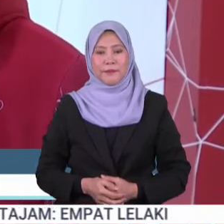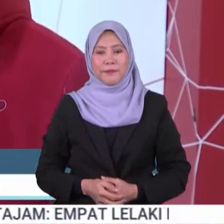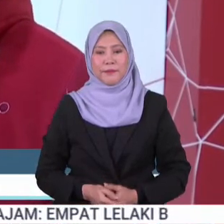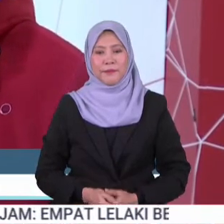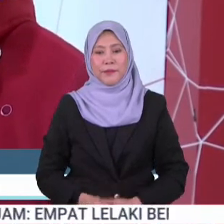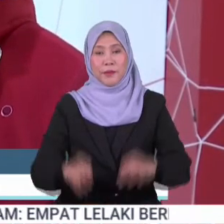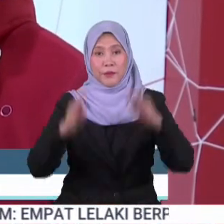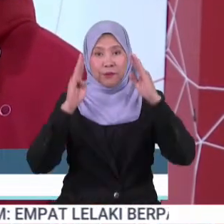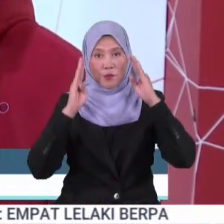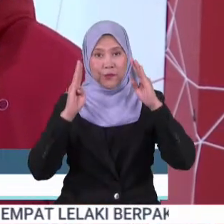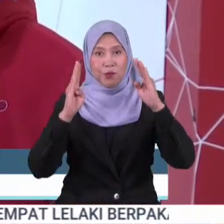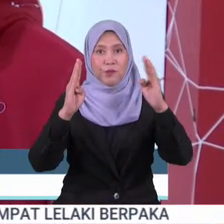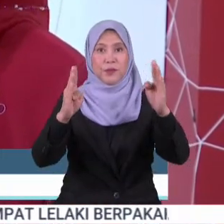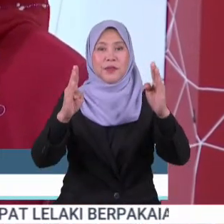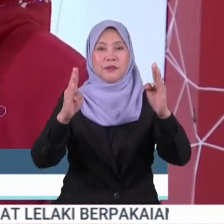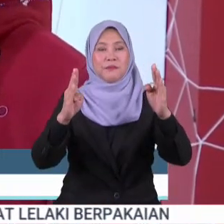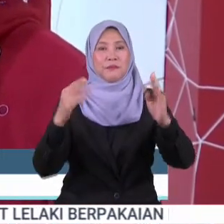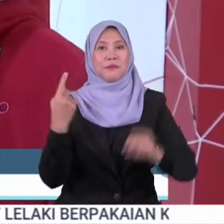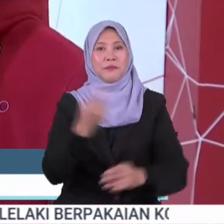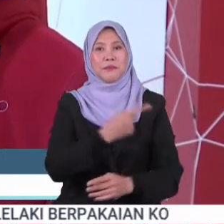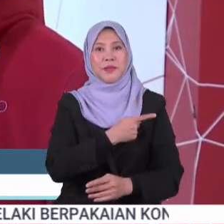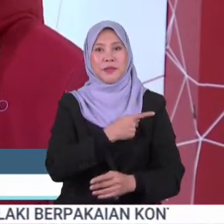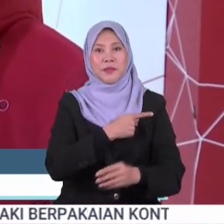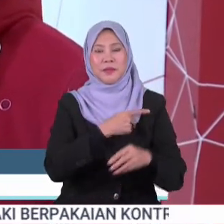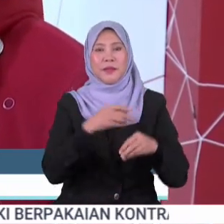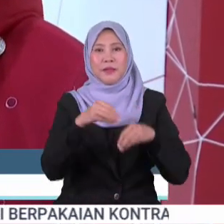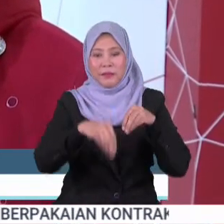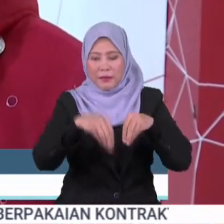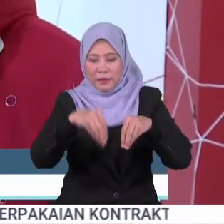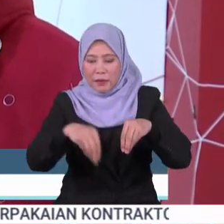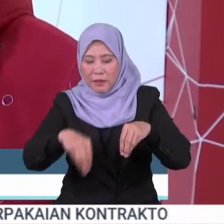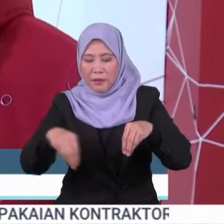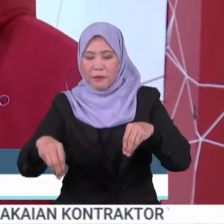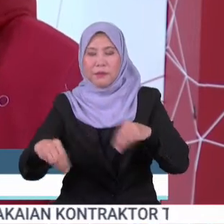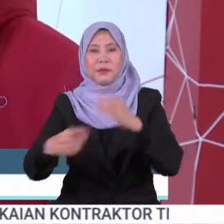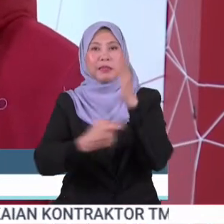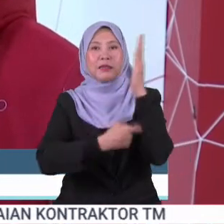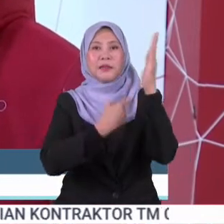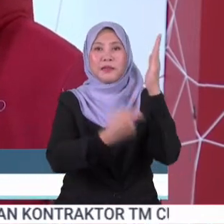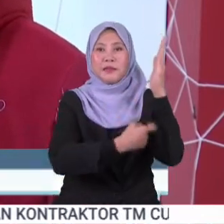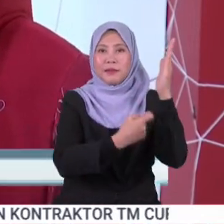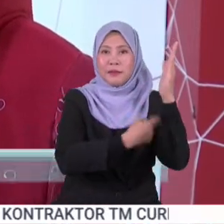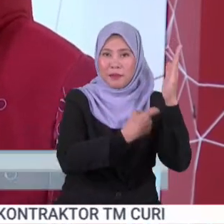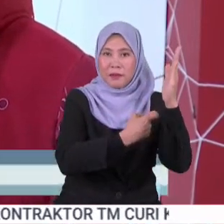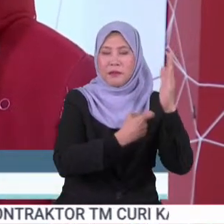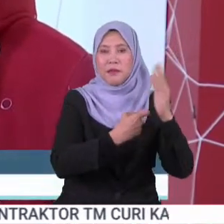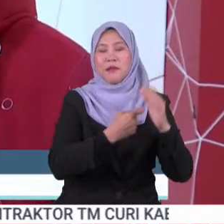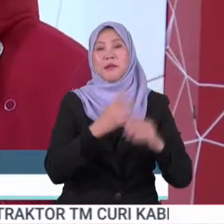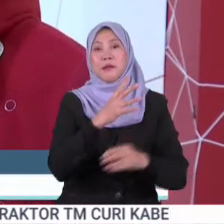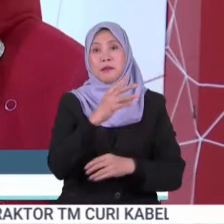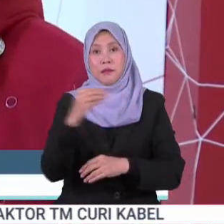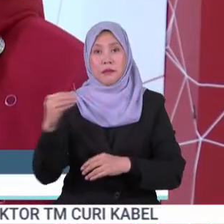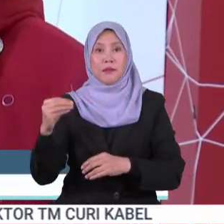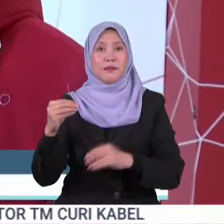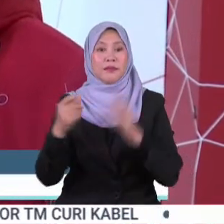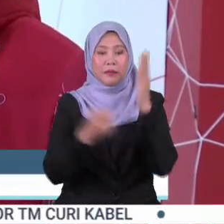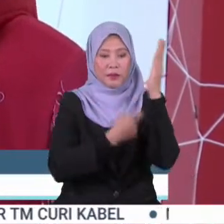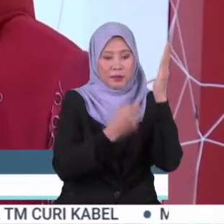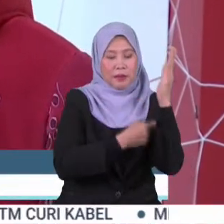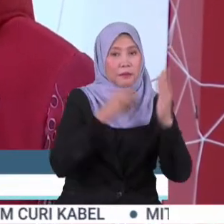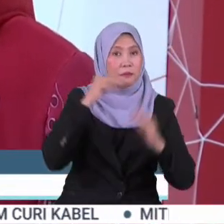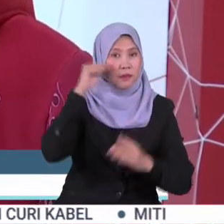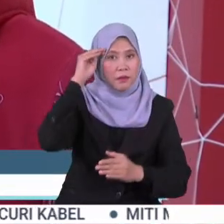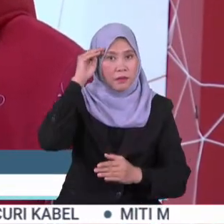Fokus kita adalah mengenai tanam semula getah, lepas tu pengeluaran hasil getah matang dan